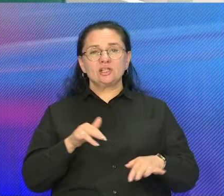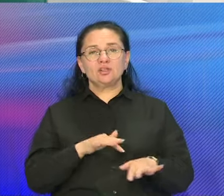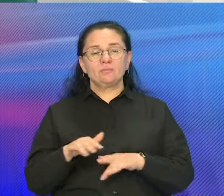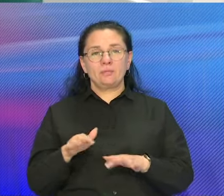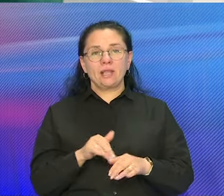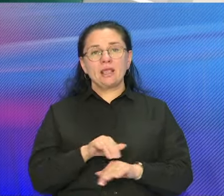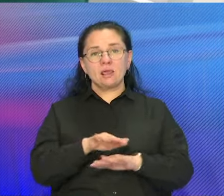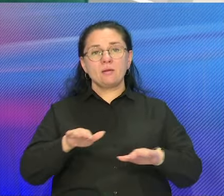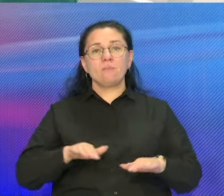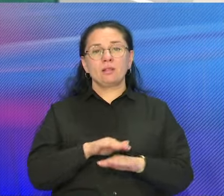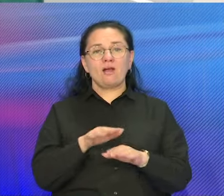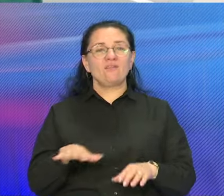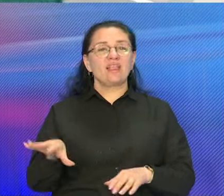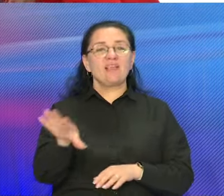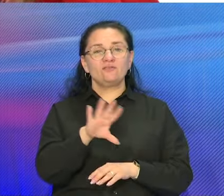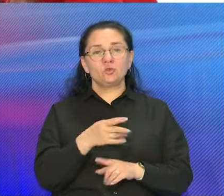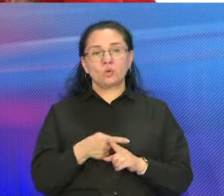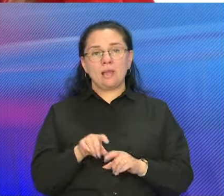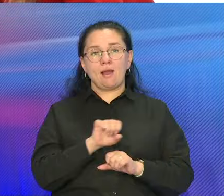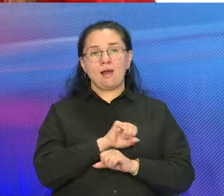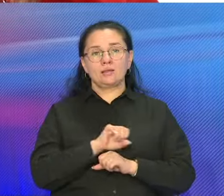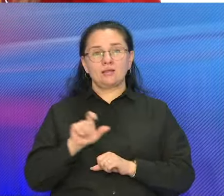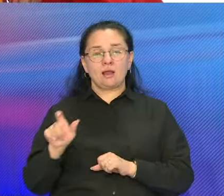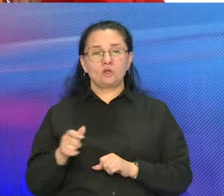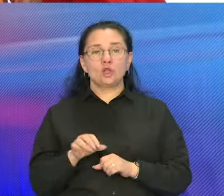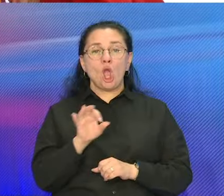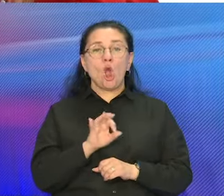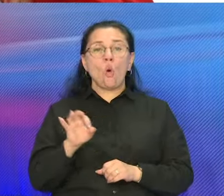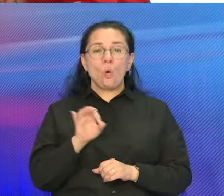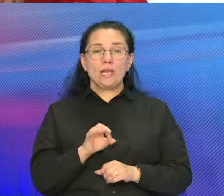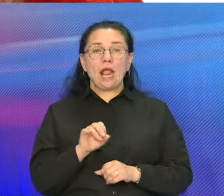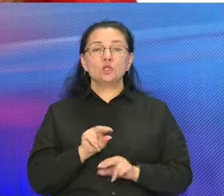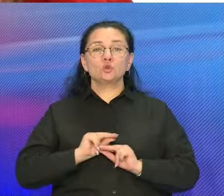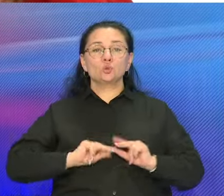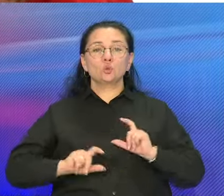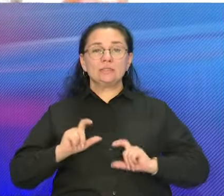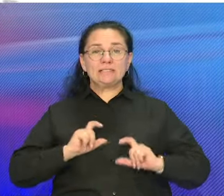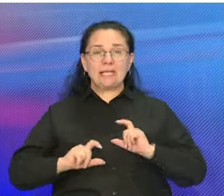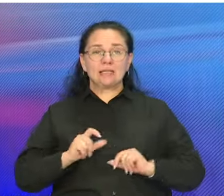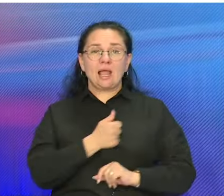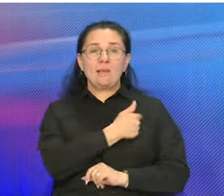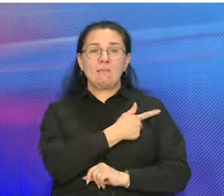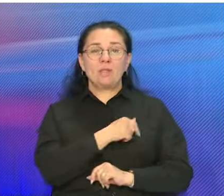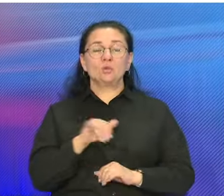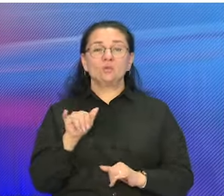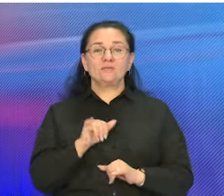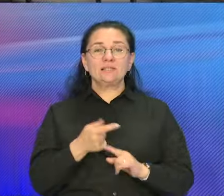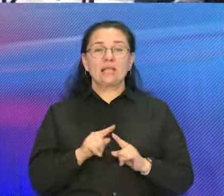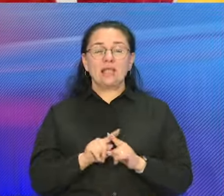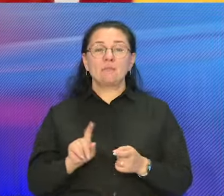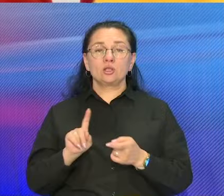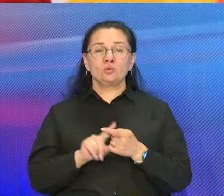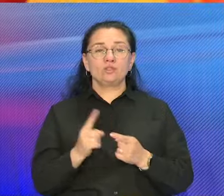навод плаванне – усё для отпочывальников В Ольга, студентка медколледжа, до лагера, як волонтёр, долучилася у першыню